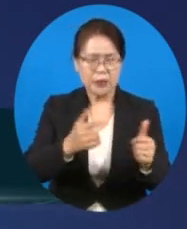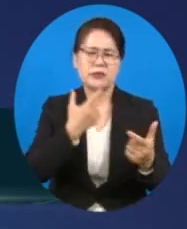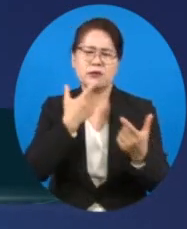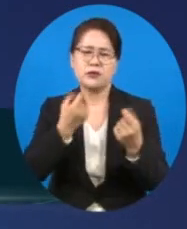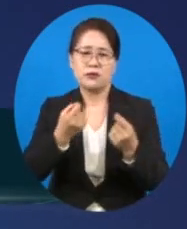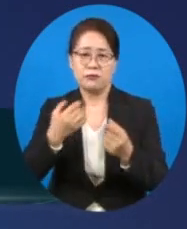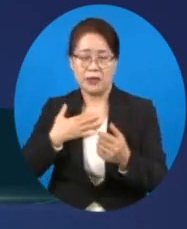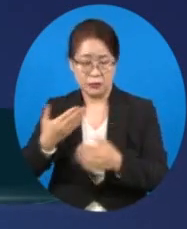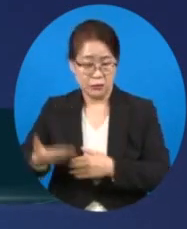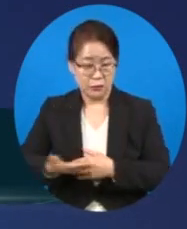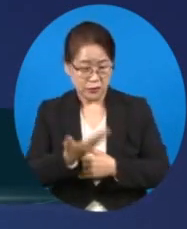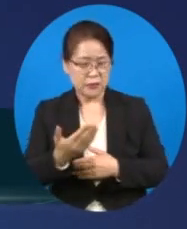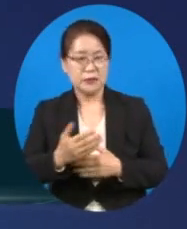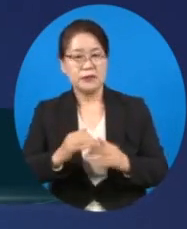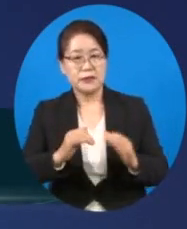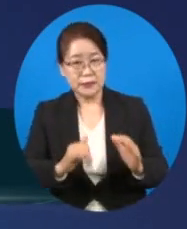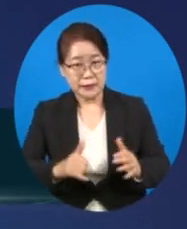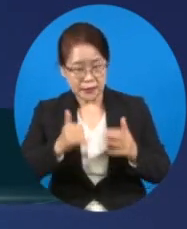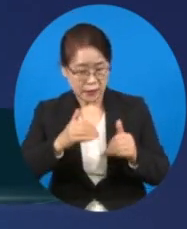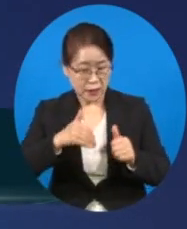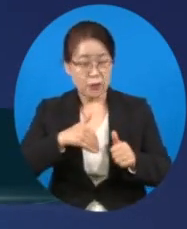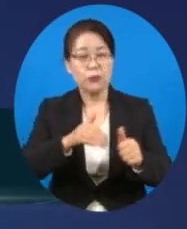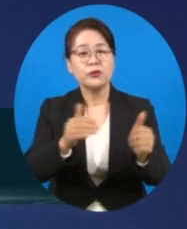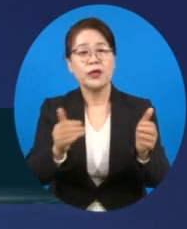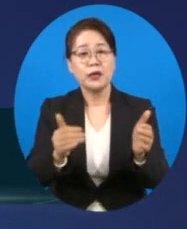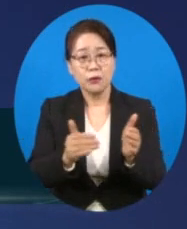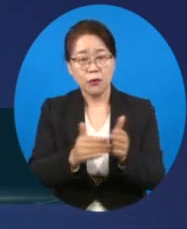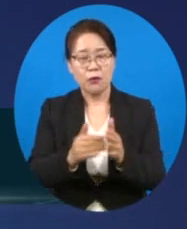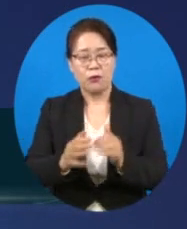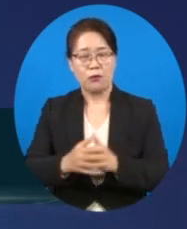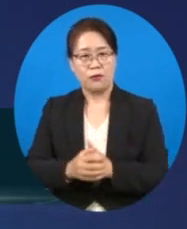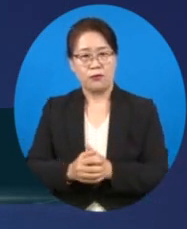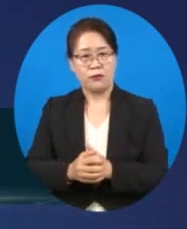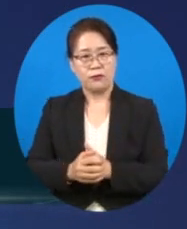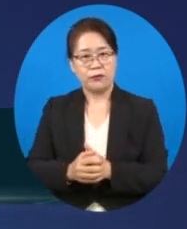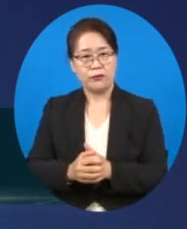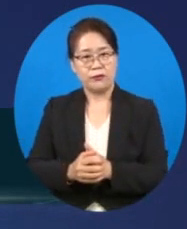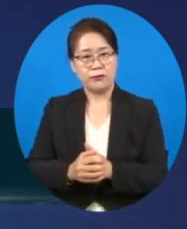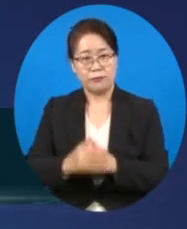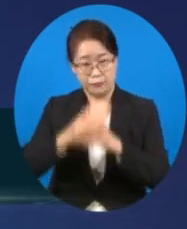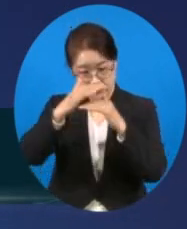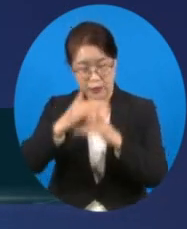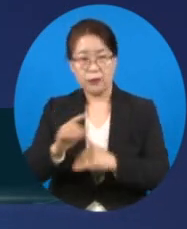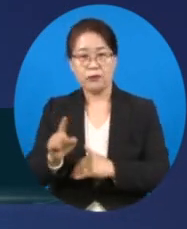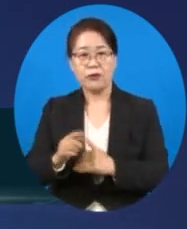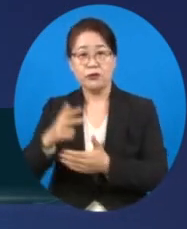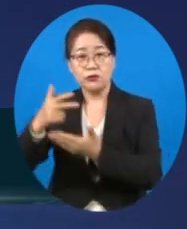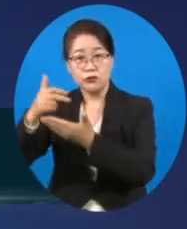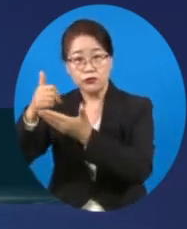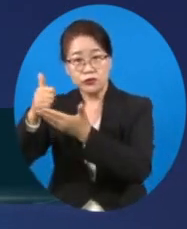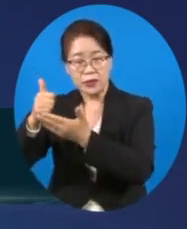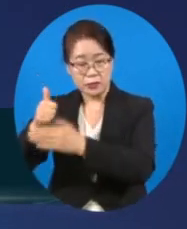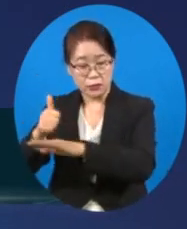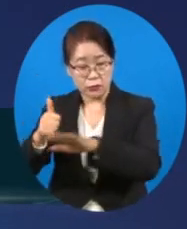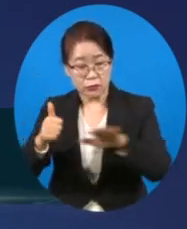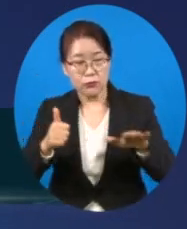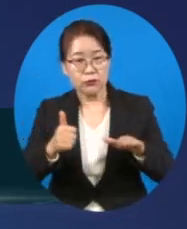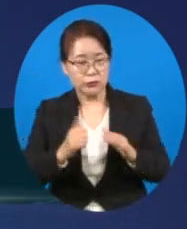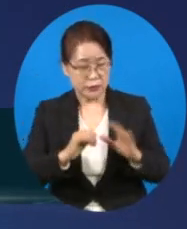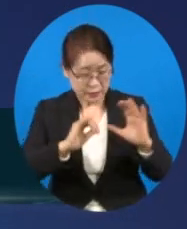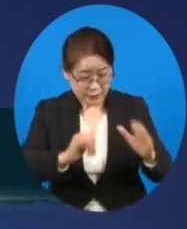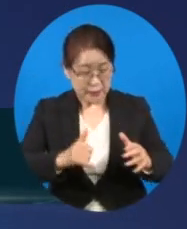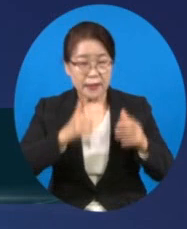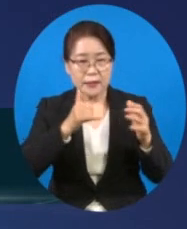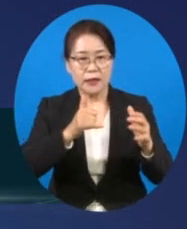나도 그들을 세상에 보내였고 자이 말씀에 의하면 주님께서 우리를이